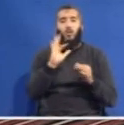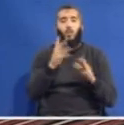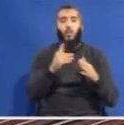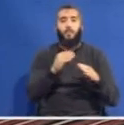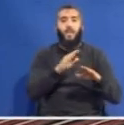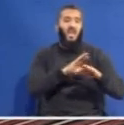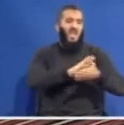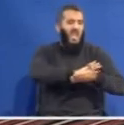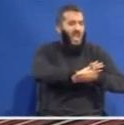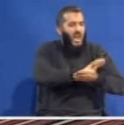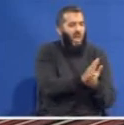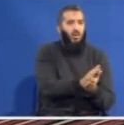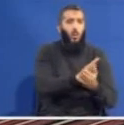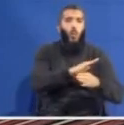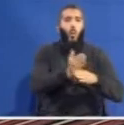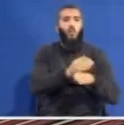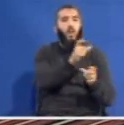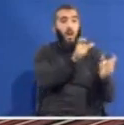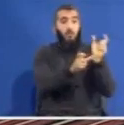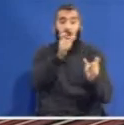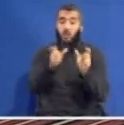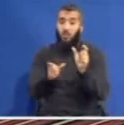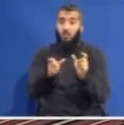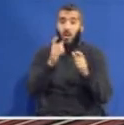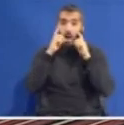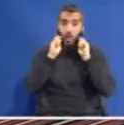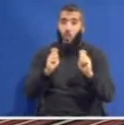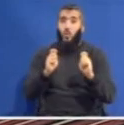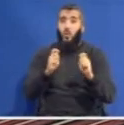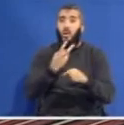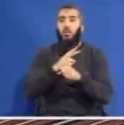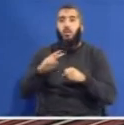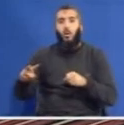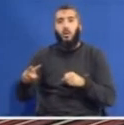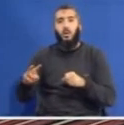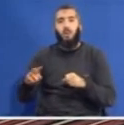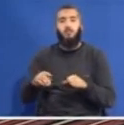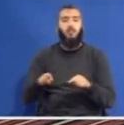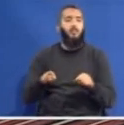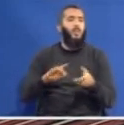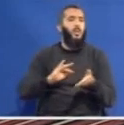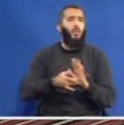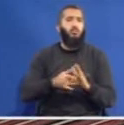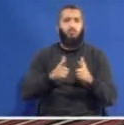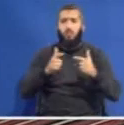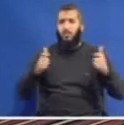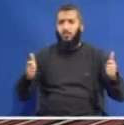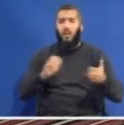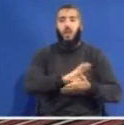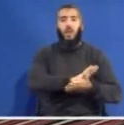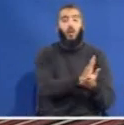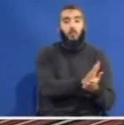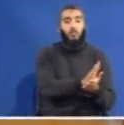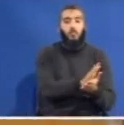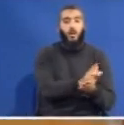الظلم ظلمات يوم القيامه كما قال النبي صلى الله عليه وسلم. يعني اي مصدر اي كان مصدر الظلم هذا